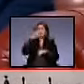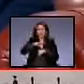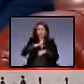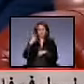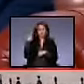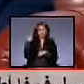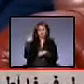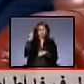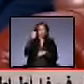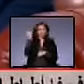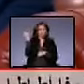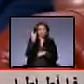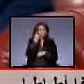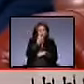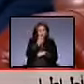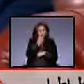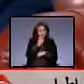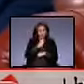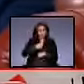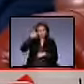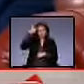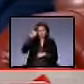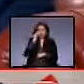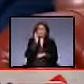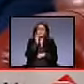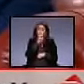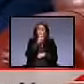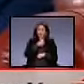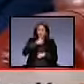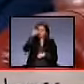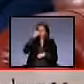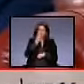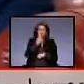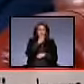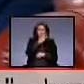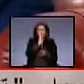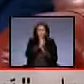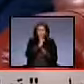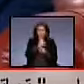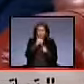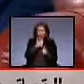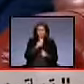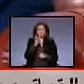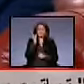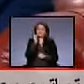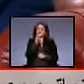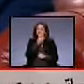المخابرات اللي بيعمل بطوله كبيره جدا جدا وكان فيلم بجد من اجمل افلامك. هل الافلام دي